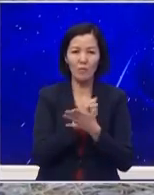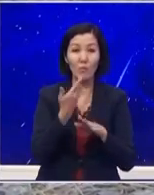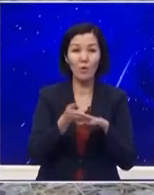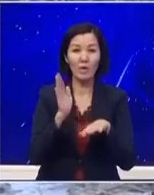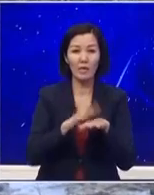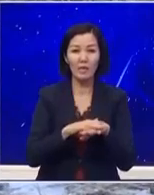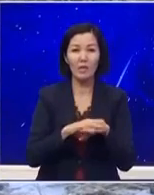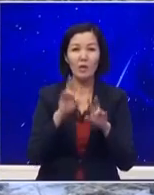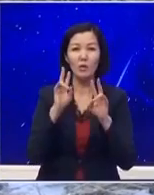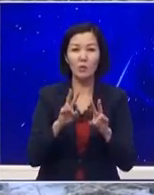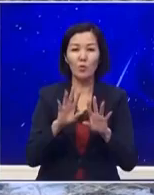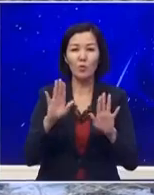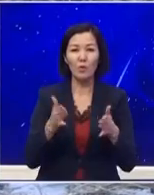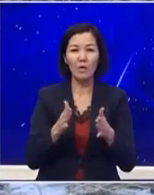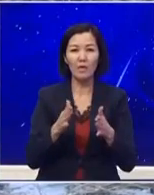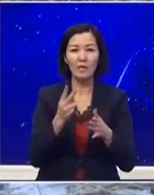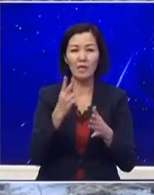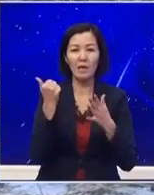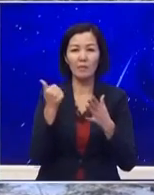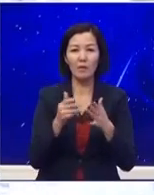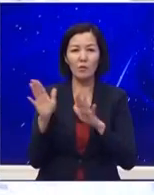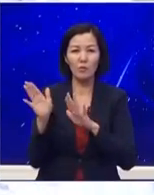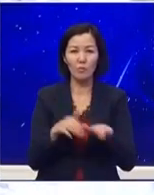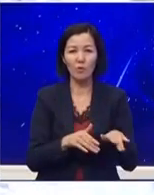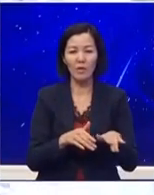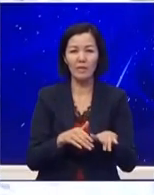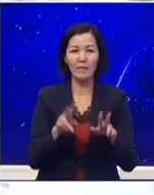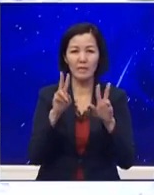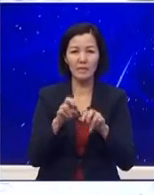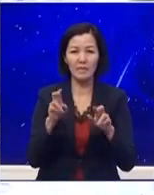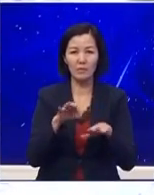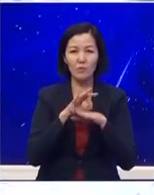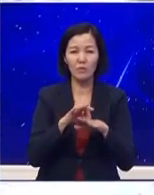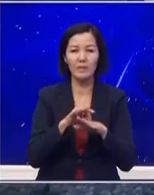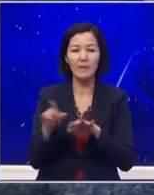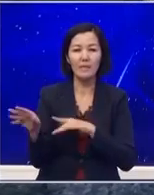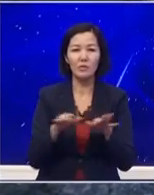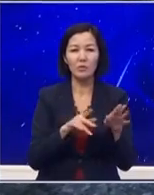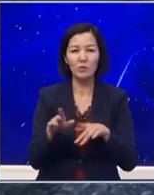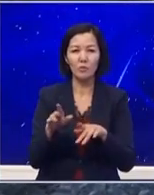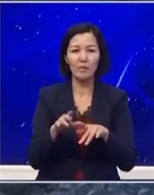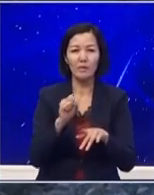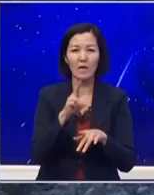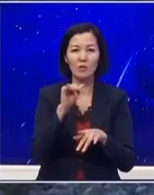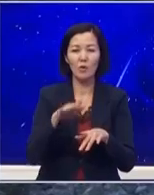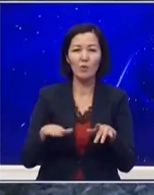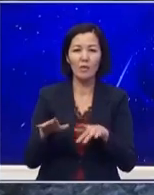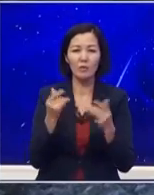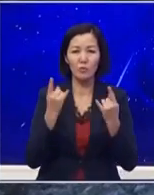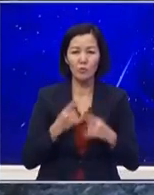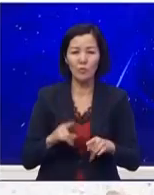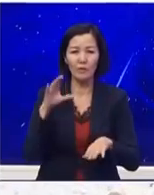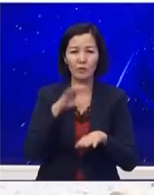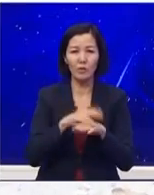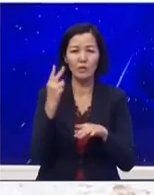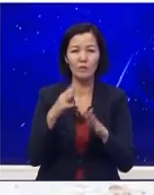сақшылары оқиғаның болғанына 2 апта өткенде күдіктінің ізіне түсті. Жедел іздестіру шараларын жүргізу барысында Ақсу ауданының тумасы